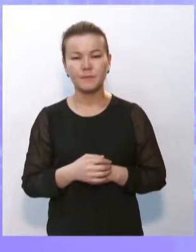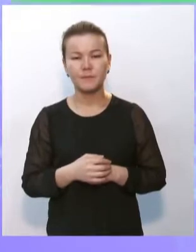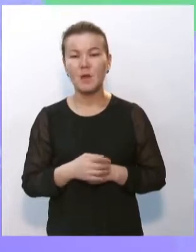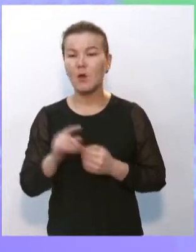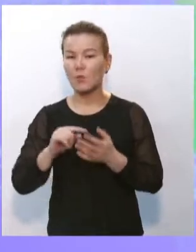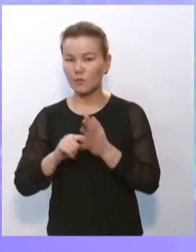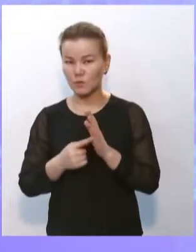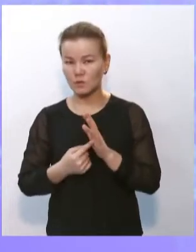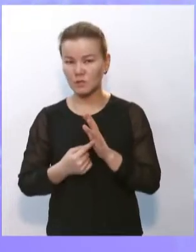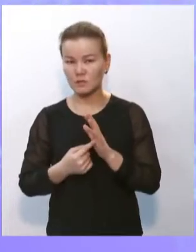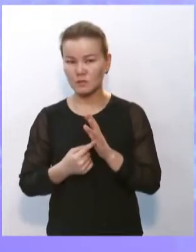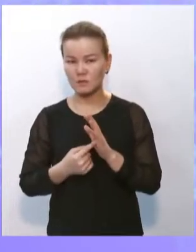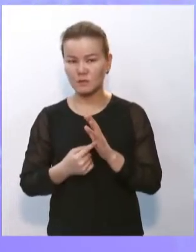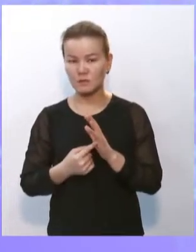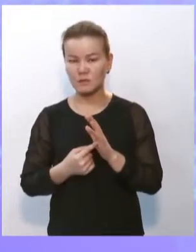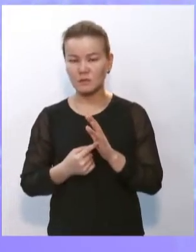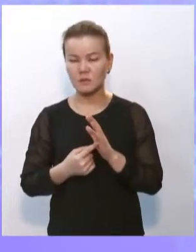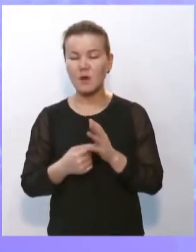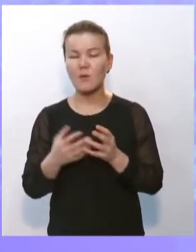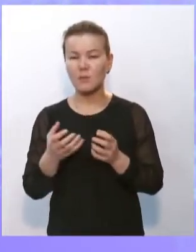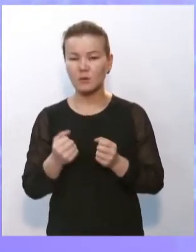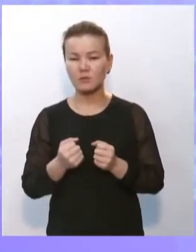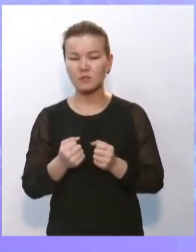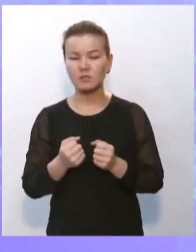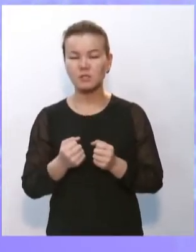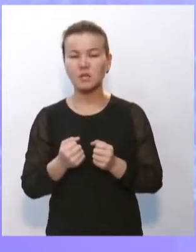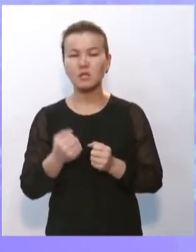умножили получилось